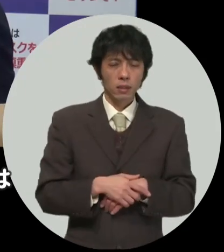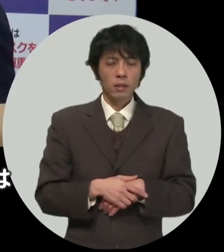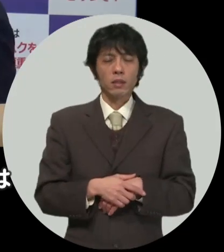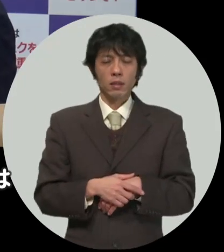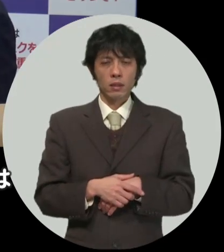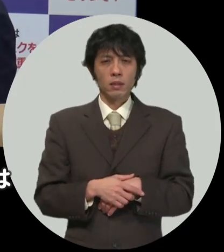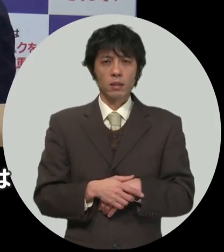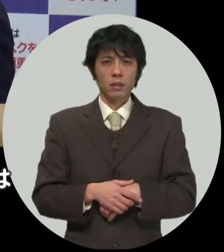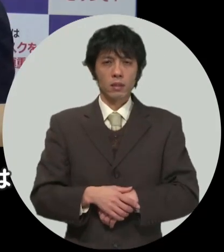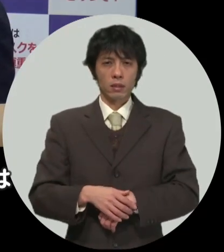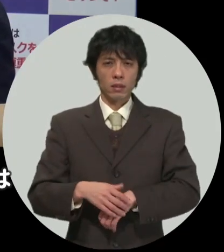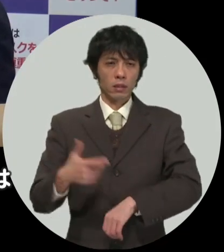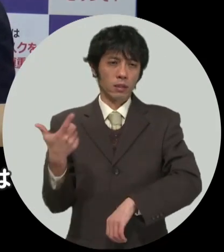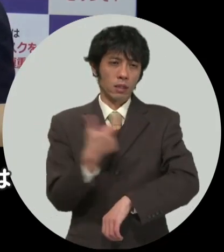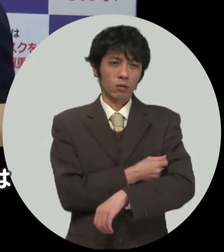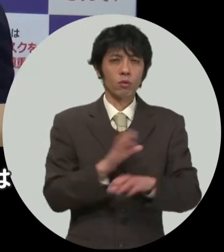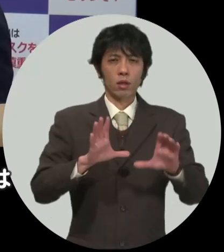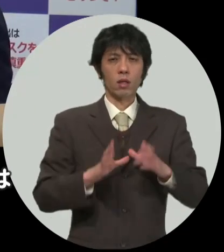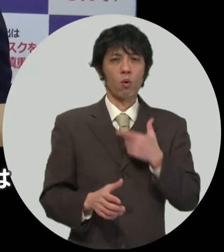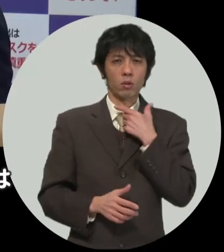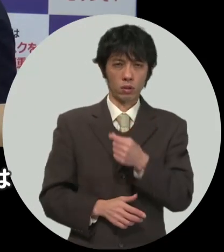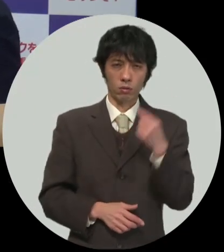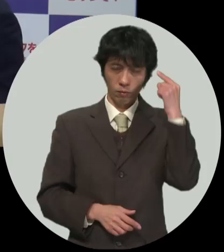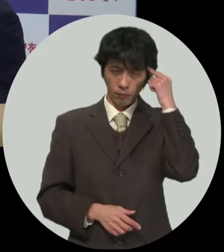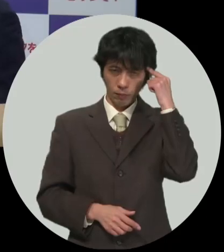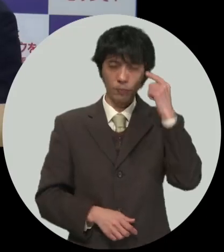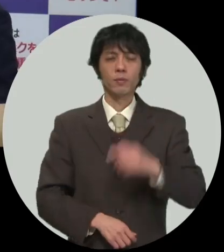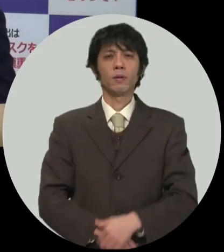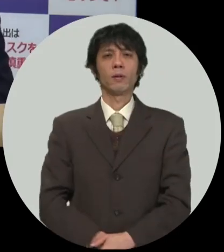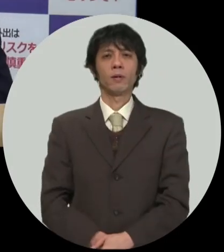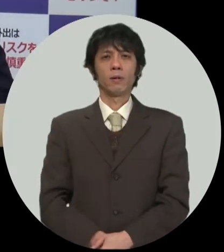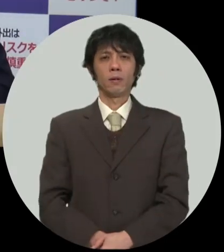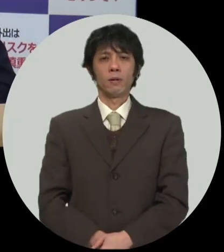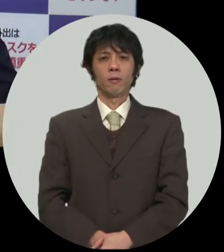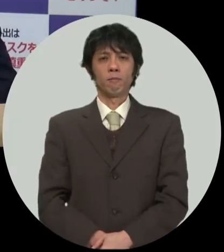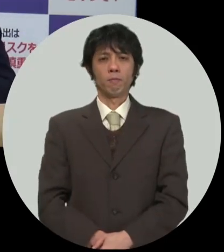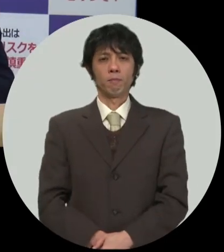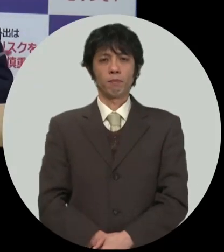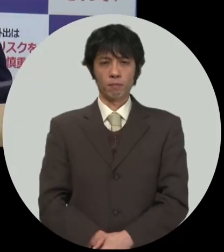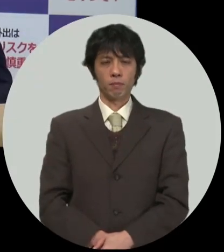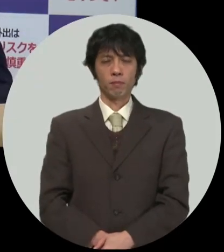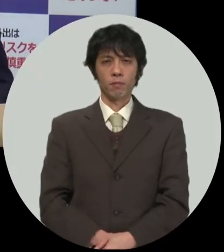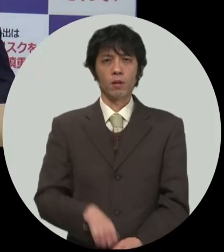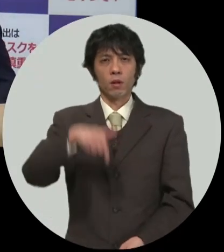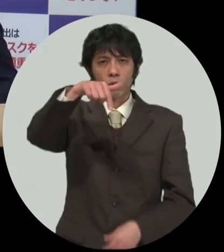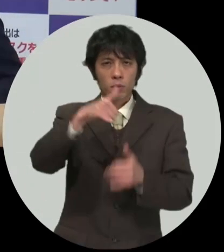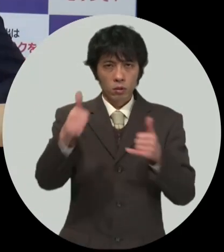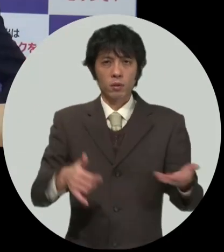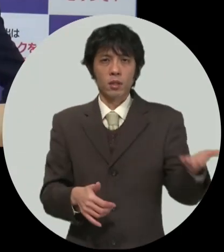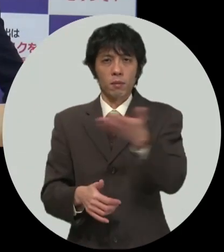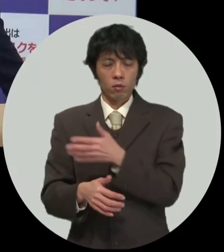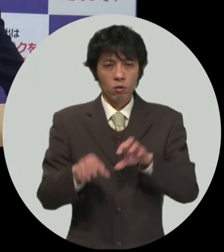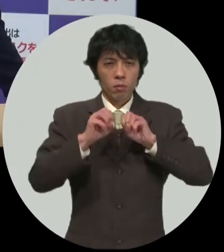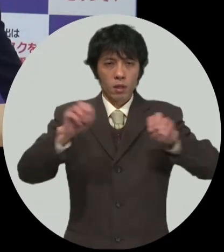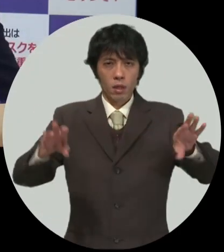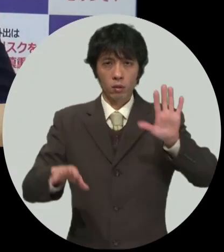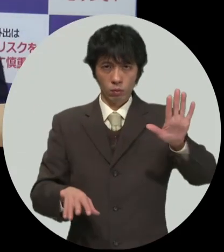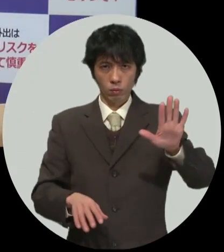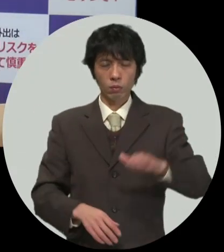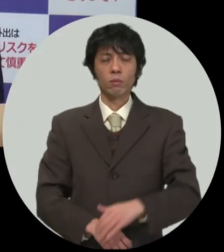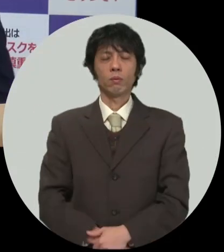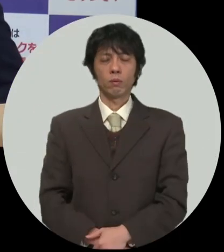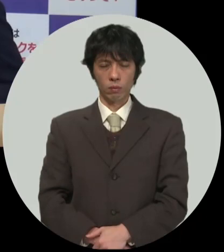接種を受けていただくようにお願いしたいと思っております。それからあと府民の皆様への呼びかけでございます。基本的には11